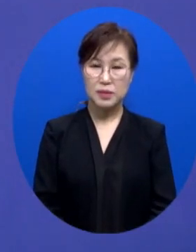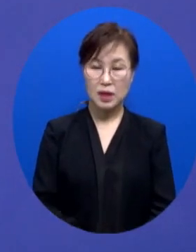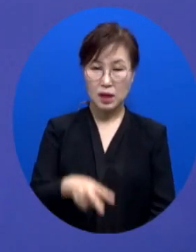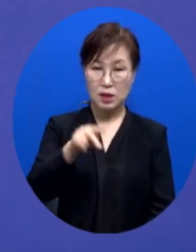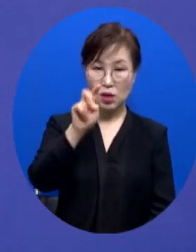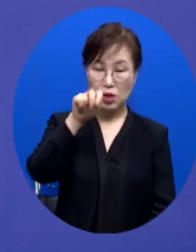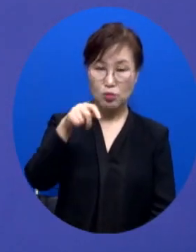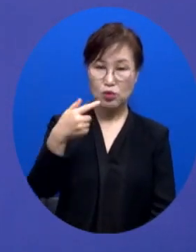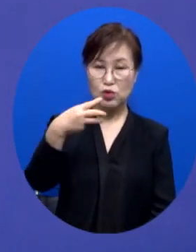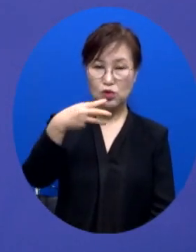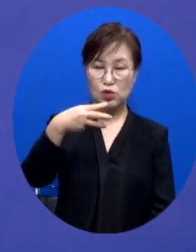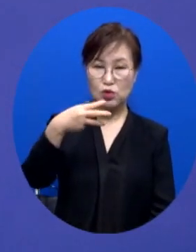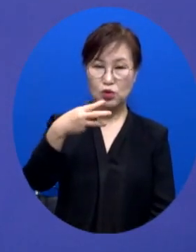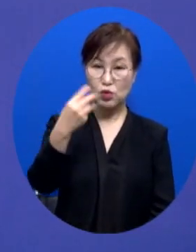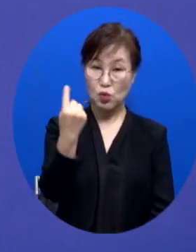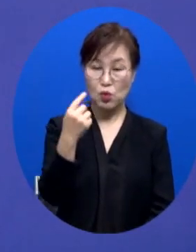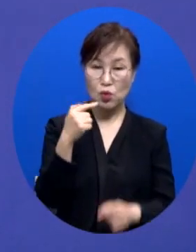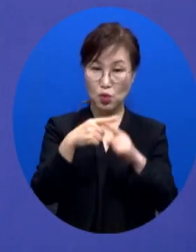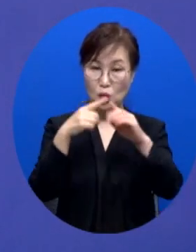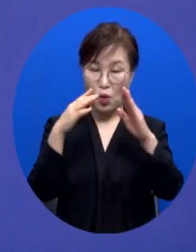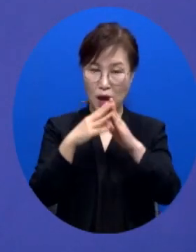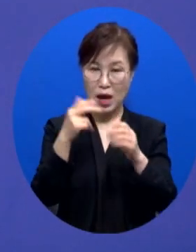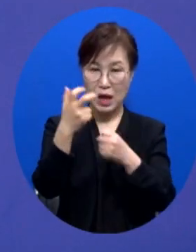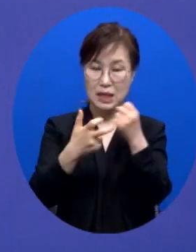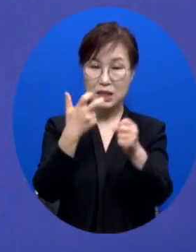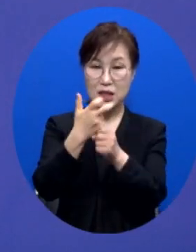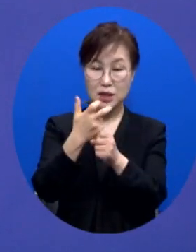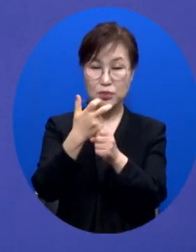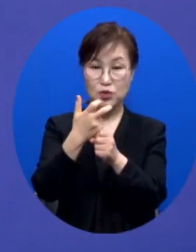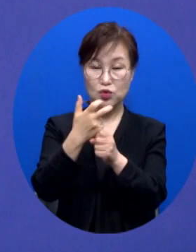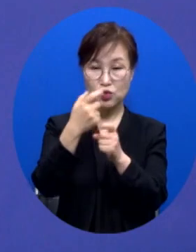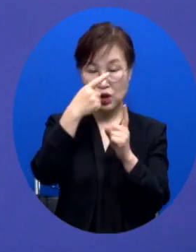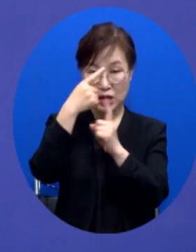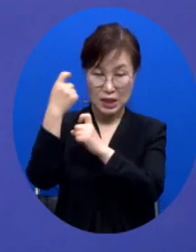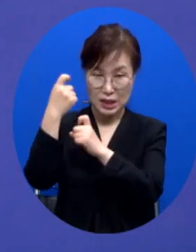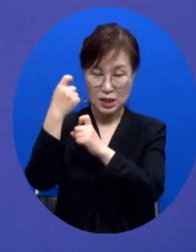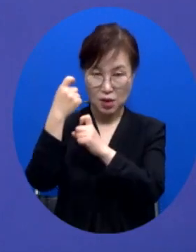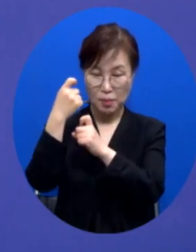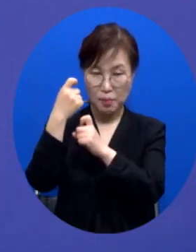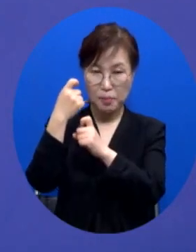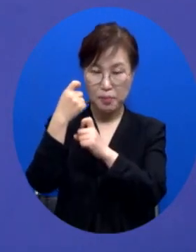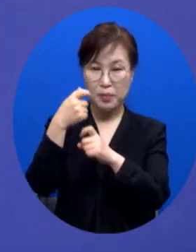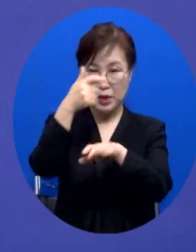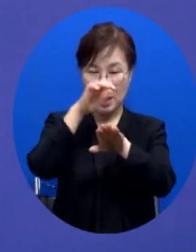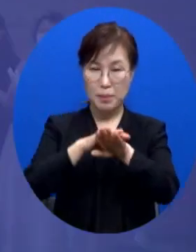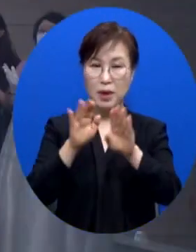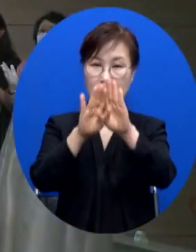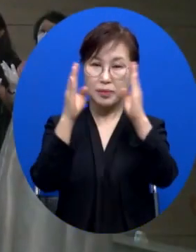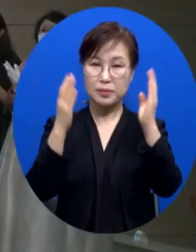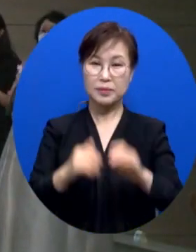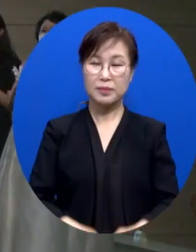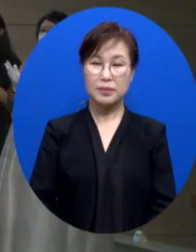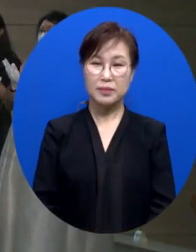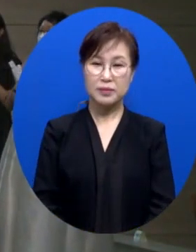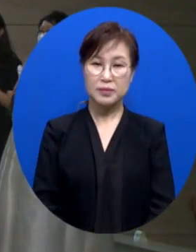서문로교회가 22일 교회 설립 70주년 기념 감사예배와 기념식을 열었습니다.